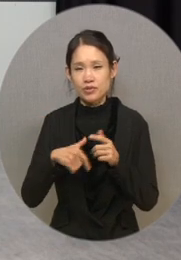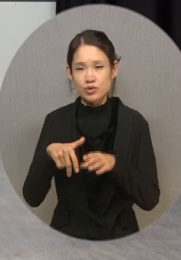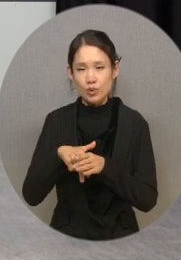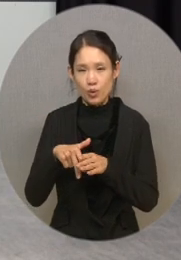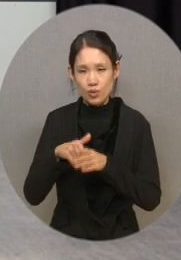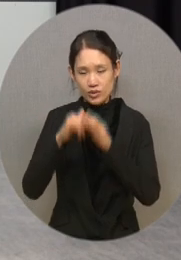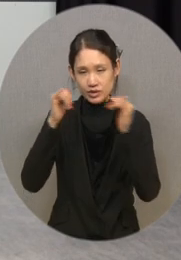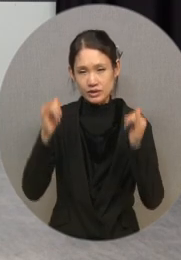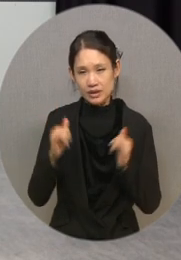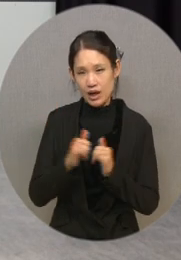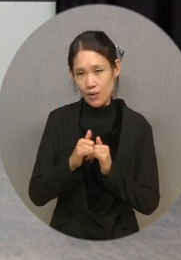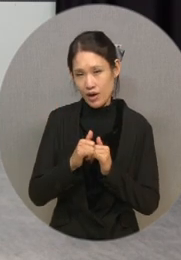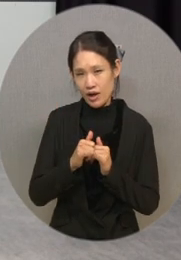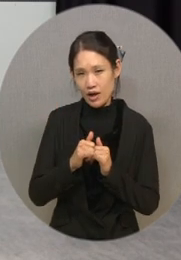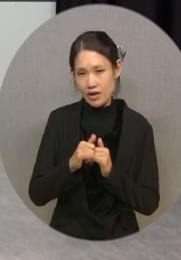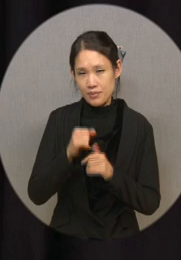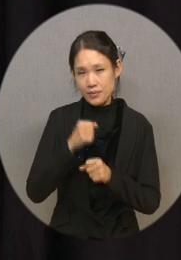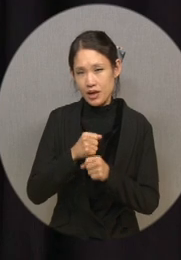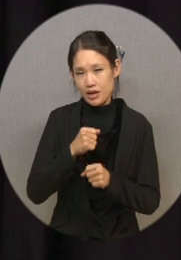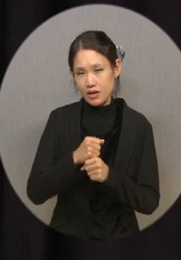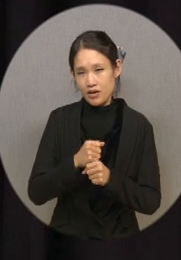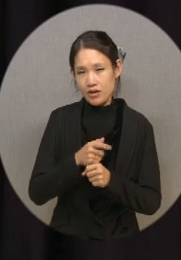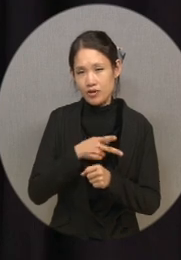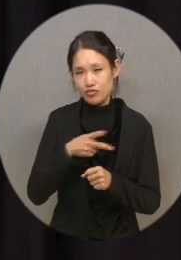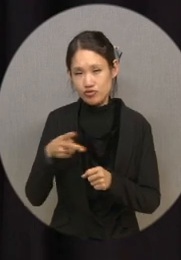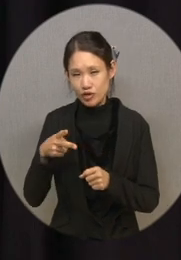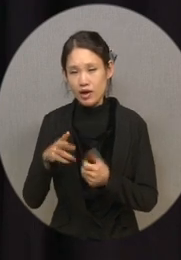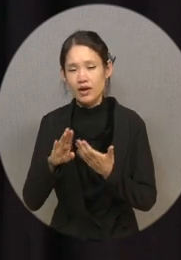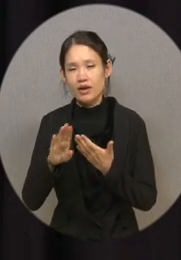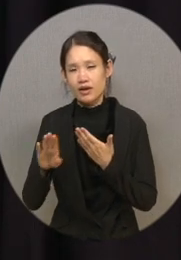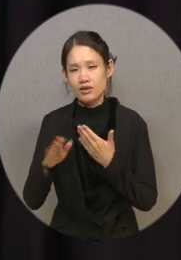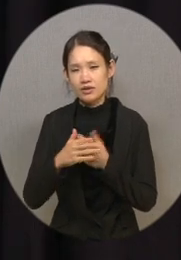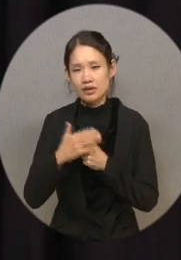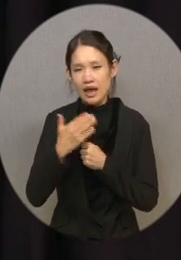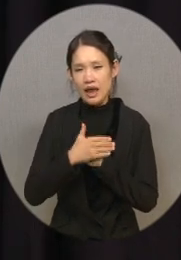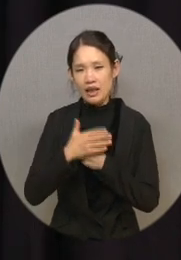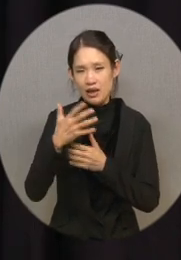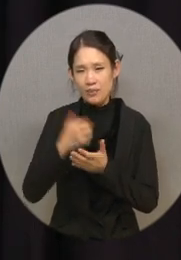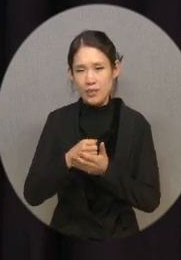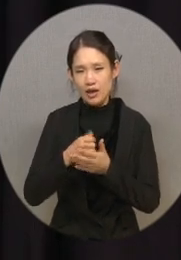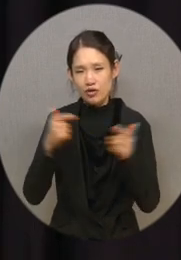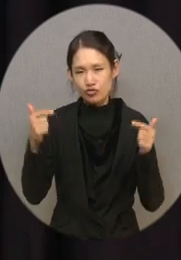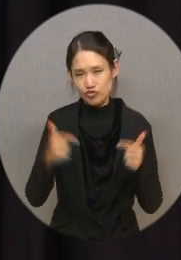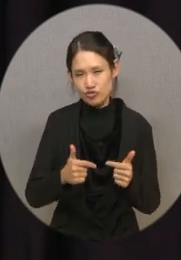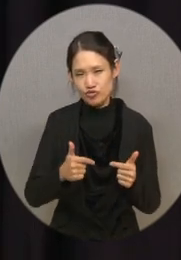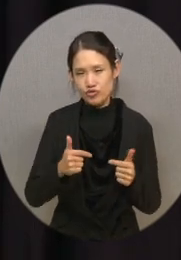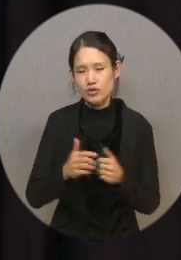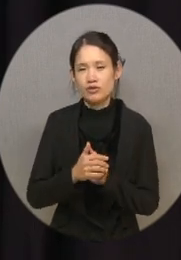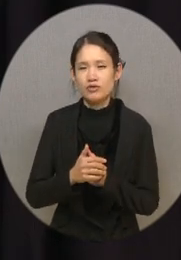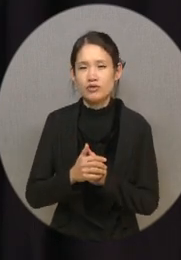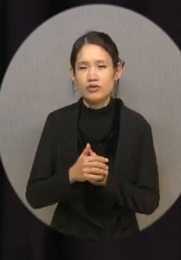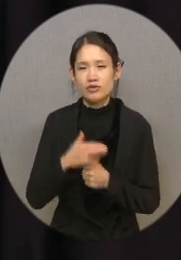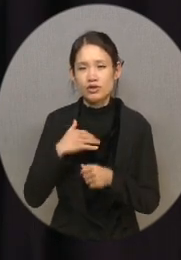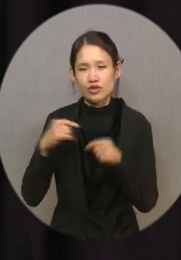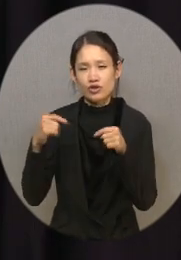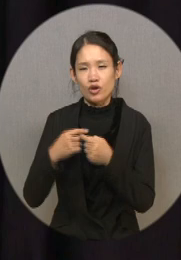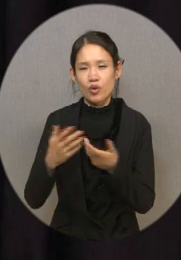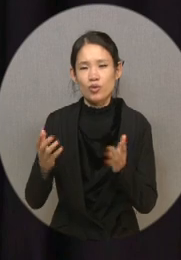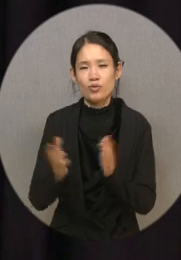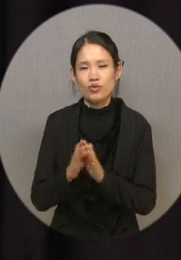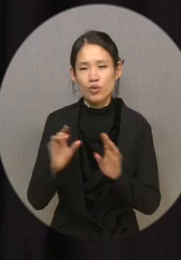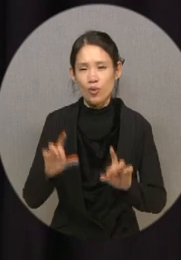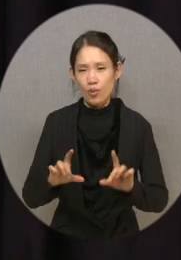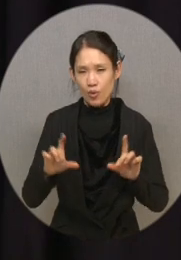만들어지겠죠. 그렇게 되면은 사각지대에 있는 사람이 주도될 것이다. 이런 거예요. 그래서 저희 협의회에서